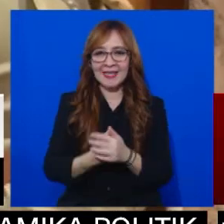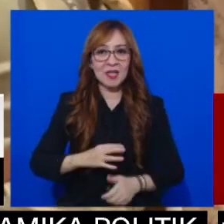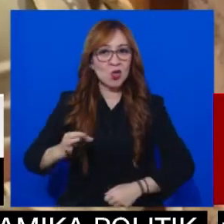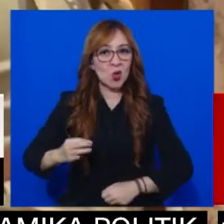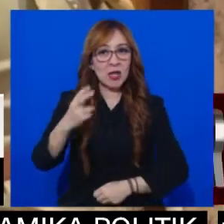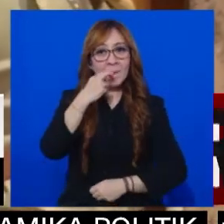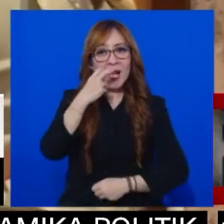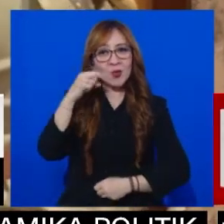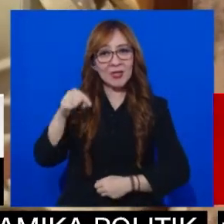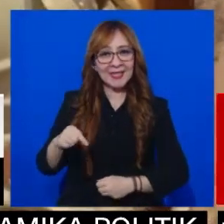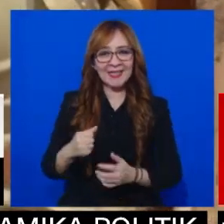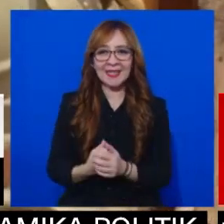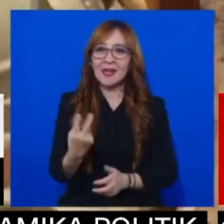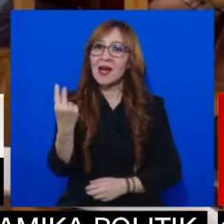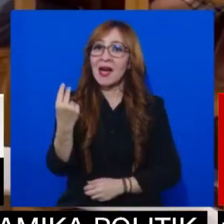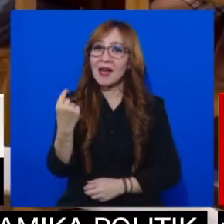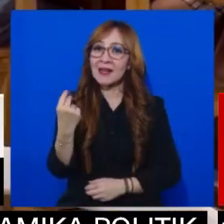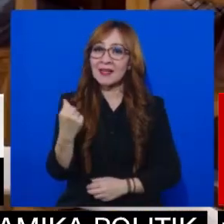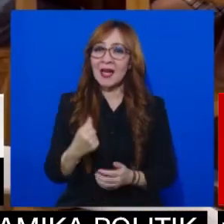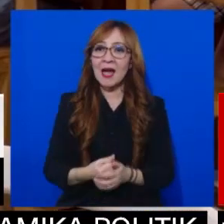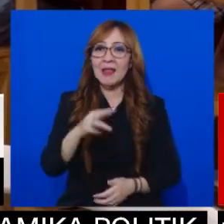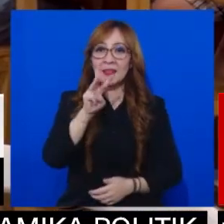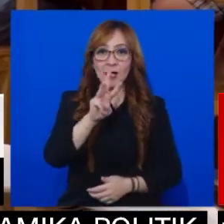ini membanderol seafood lobster seharga